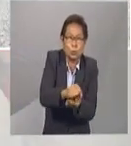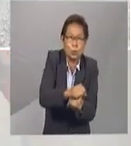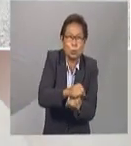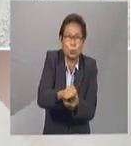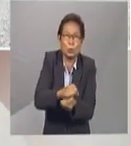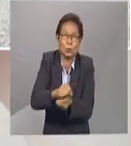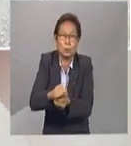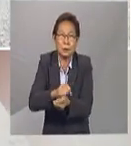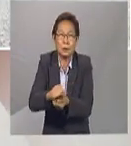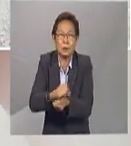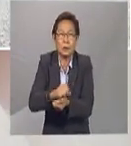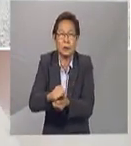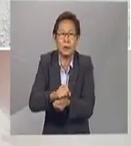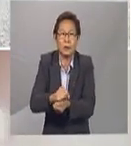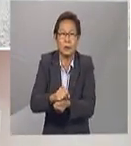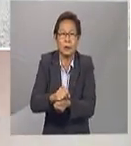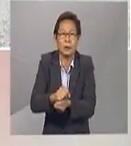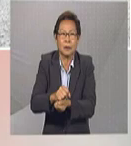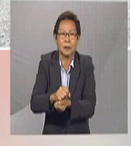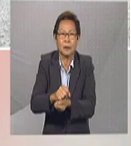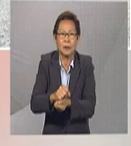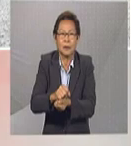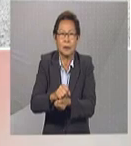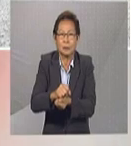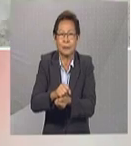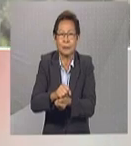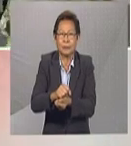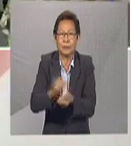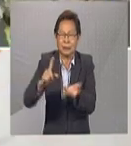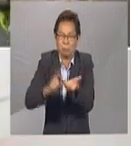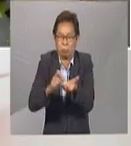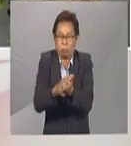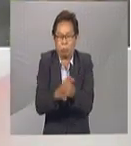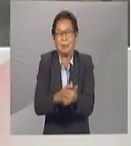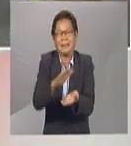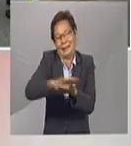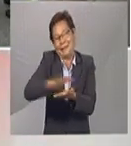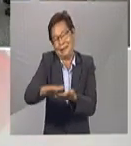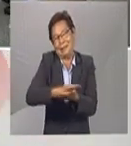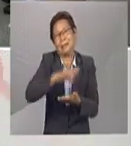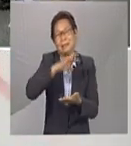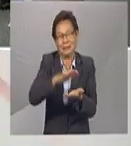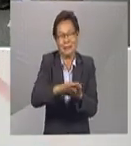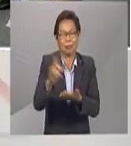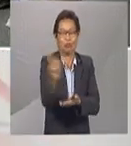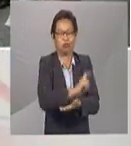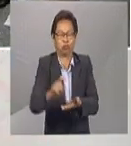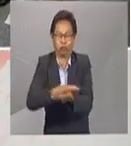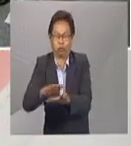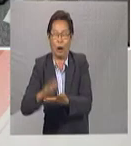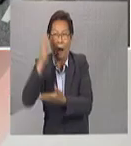ataupun sanitization, disinfection ya, akan